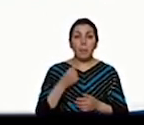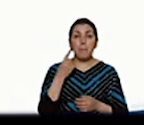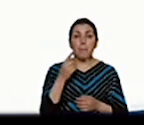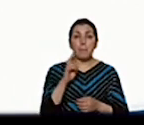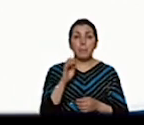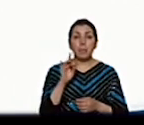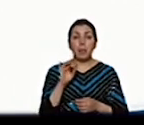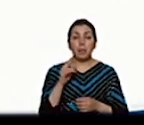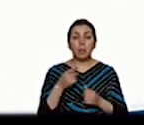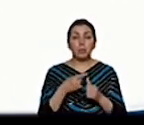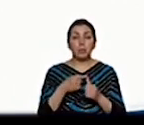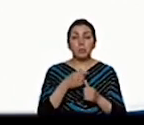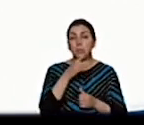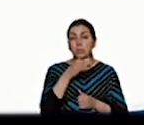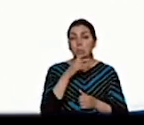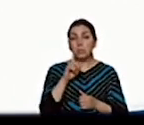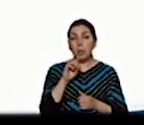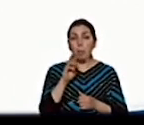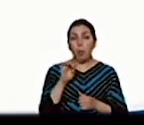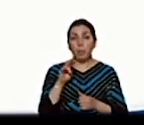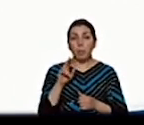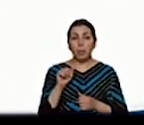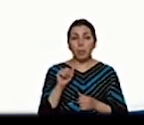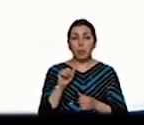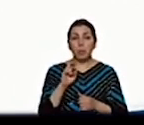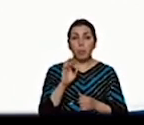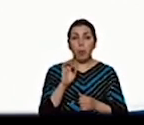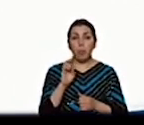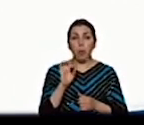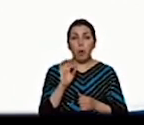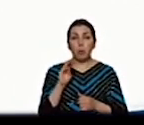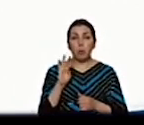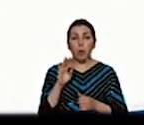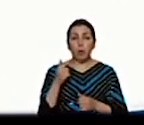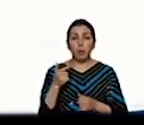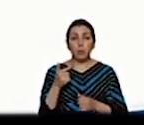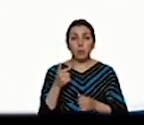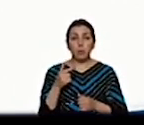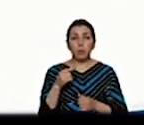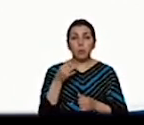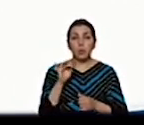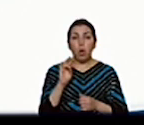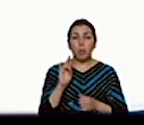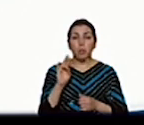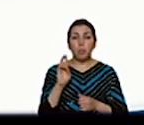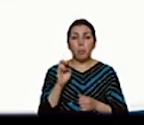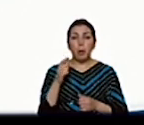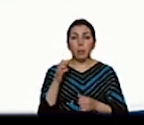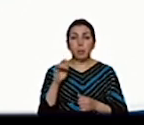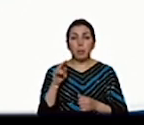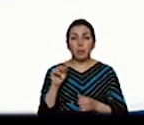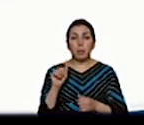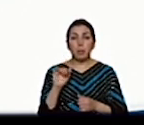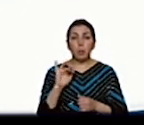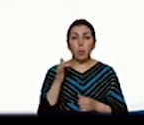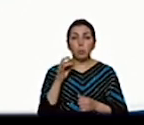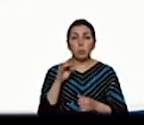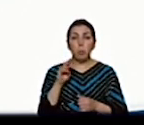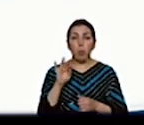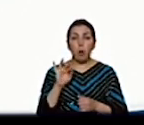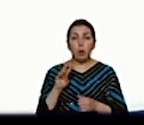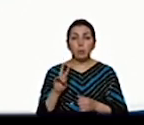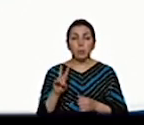Birlikdagi otlarga zamonda, bobo tog', yon bag'rida,